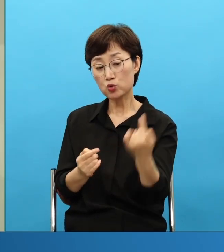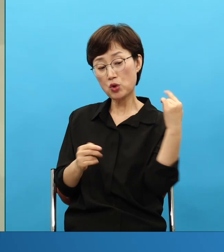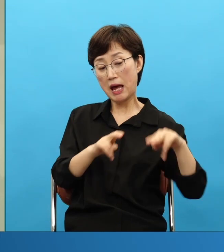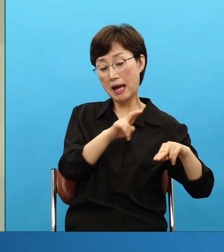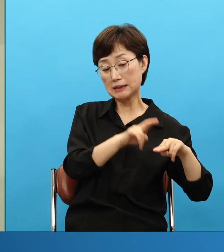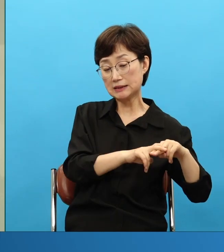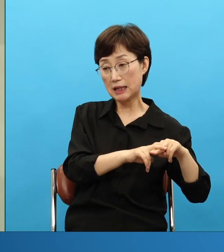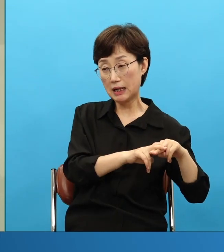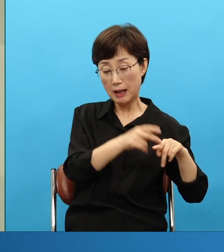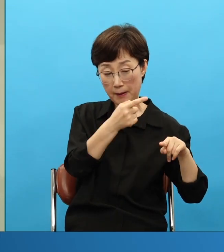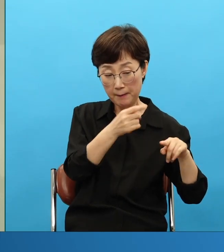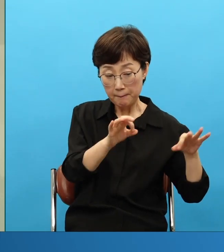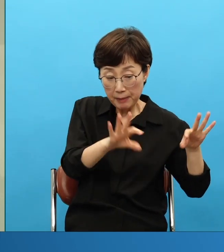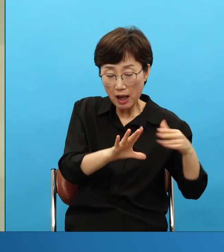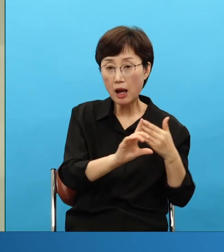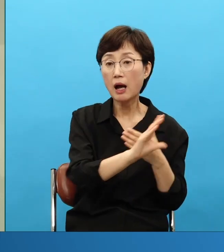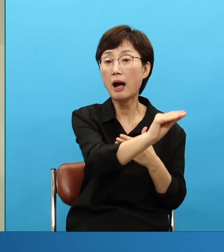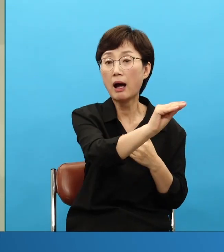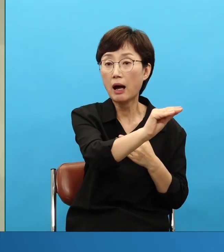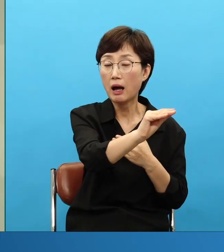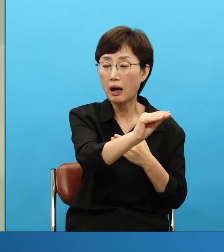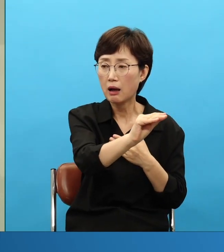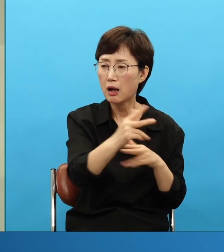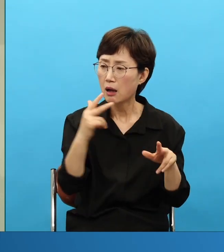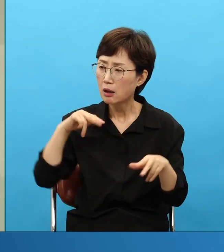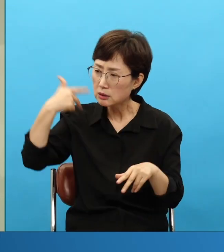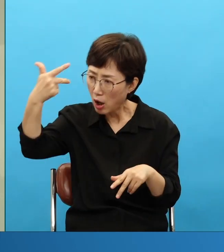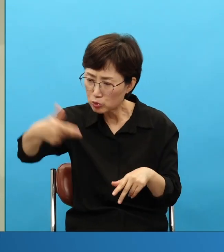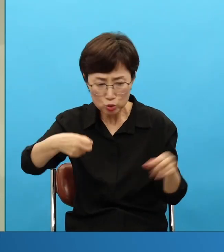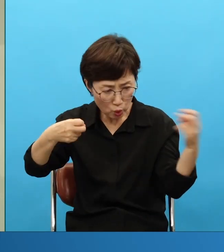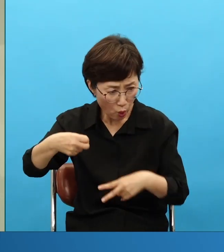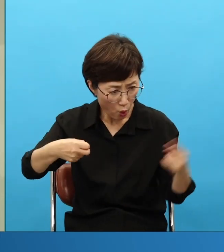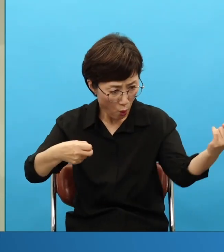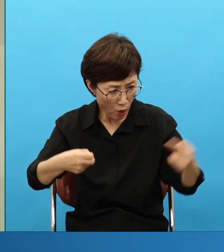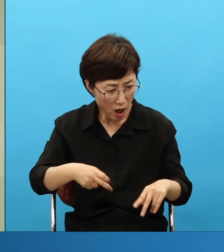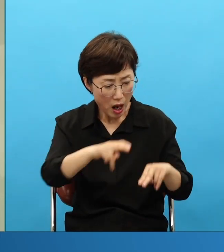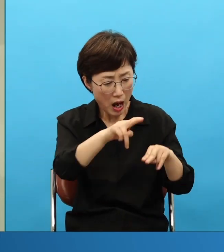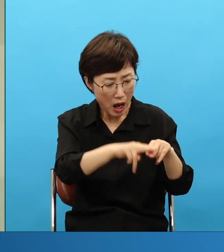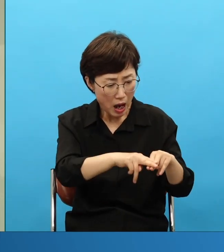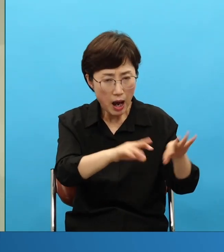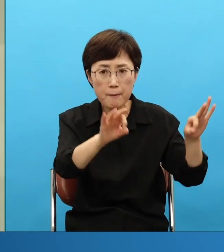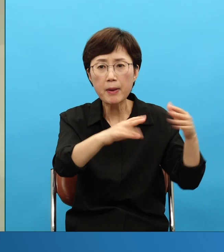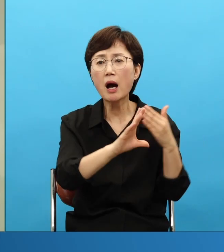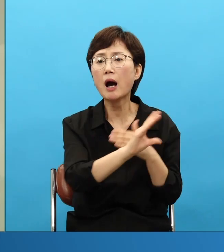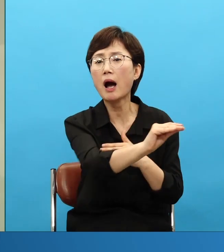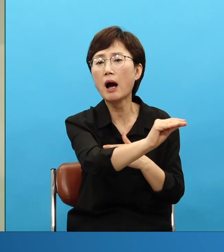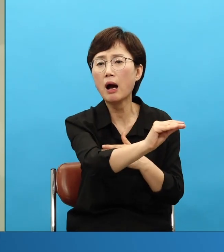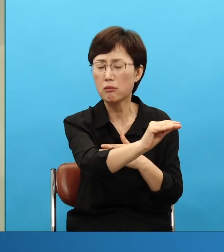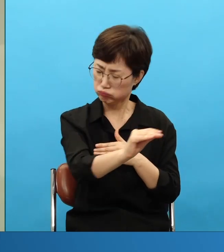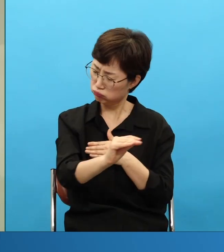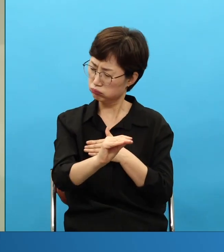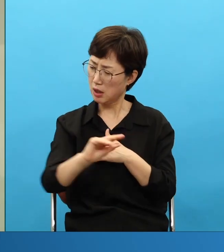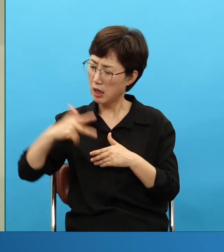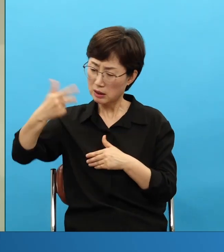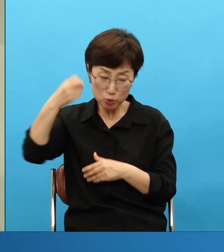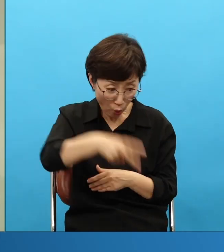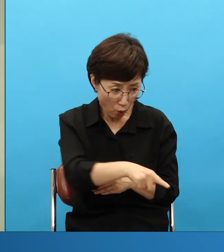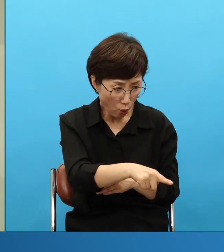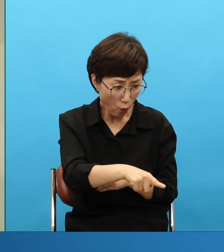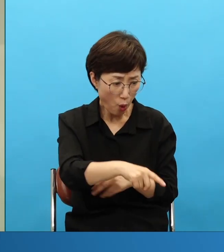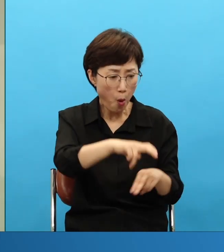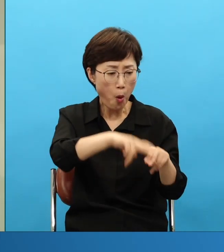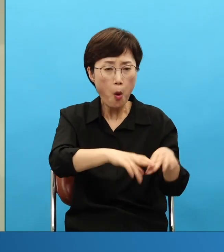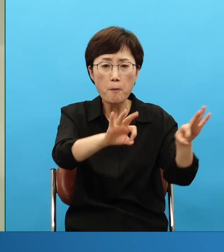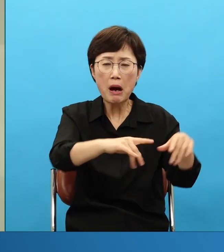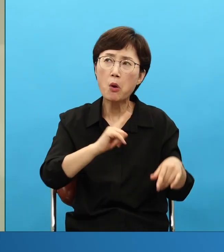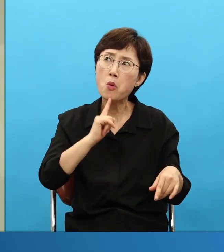come and worship and then leave and then come and then leave. 이상하다. And I 오지를 thought that's 말든지 strange. 와서 잠깐 한데 가고 간다니까. Then it's not that she doesn't show up. She always shows up, but she only